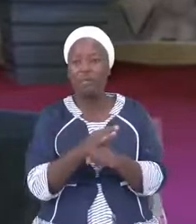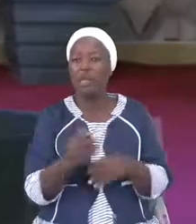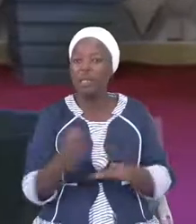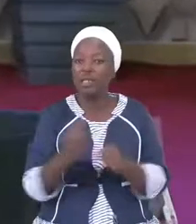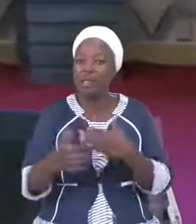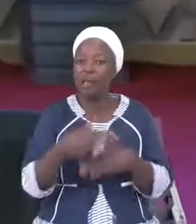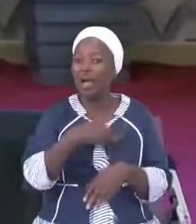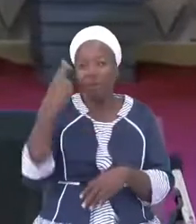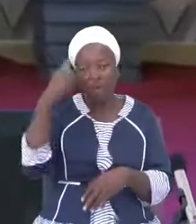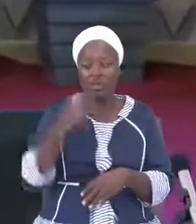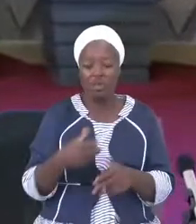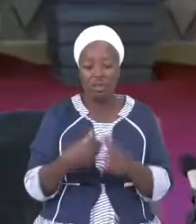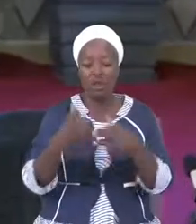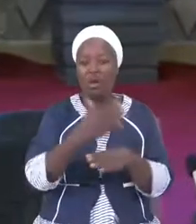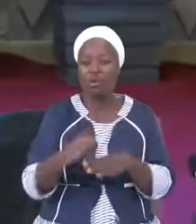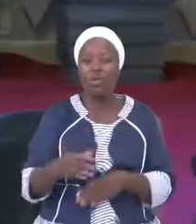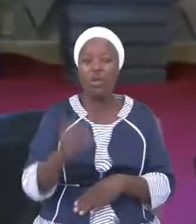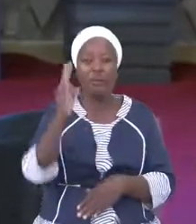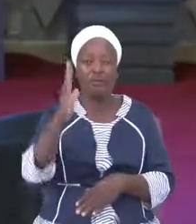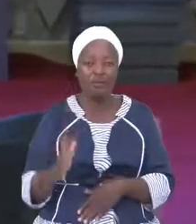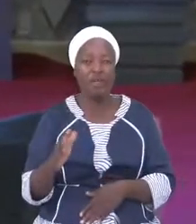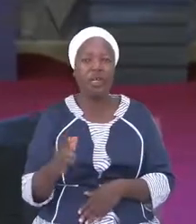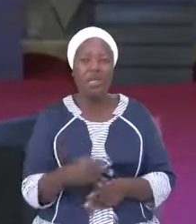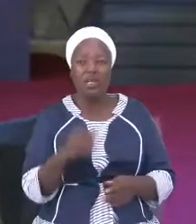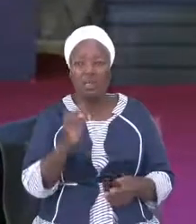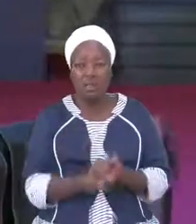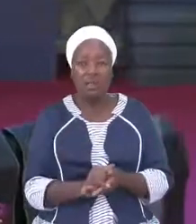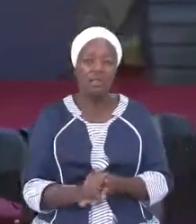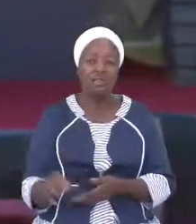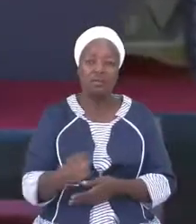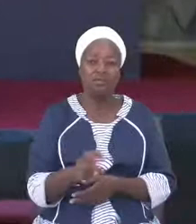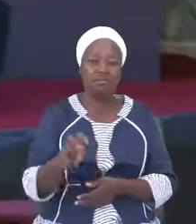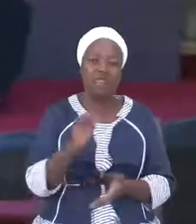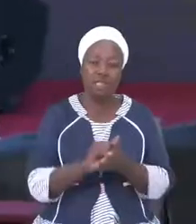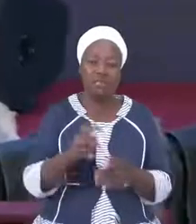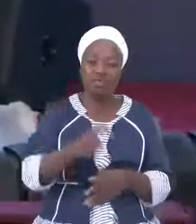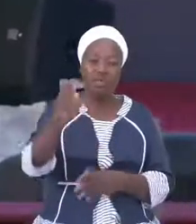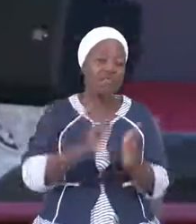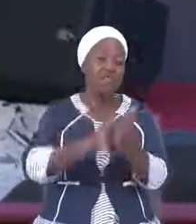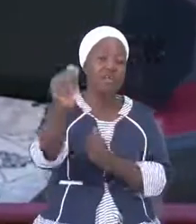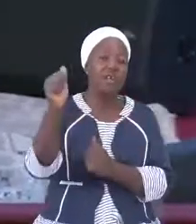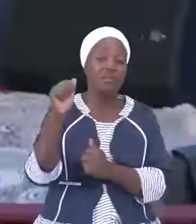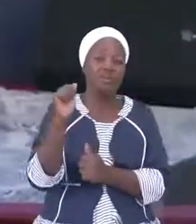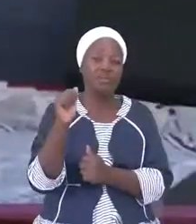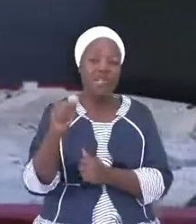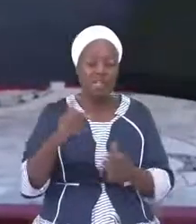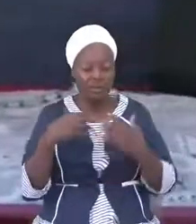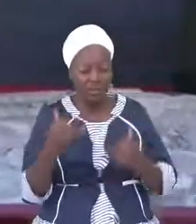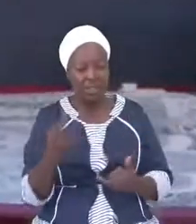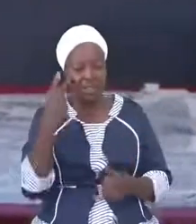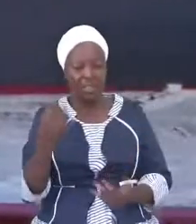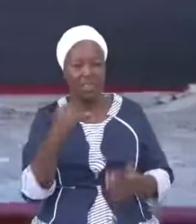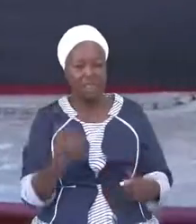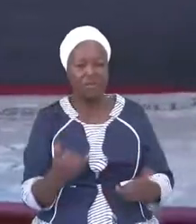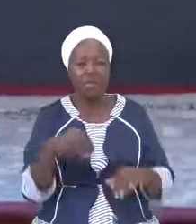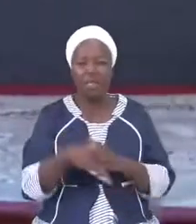pour ton rétablissement, pour mon rétablissement, pour le rétablissement du prophète fugitif. Nous